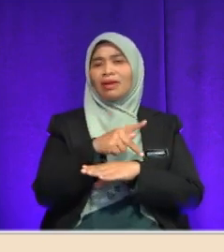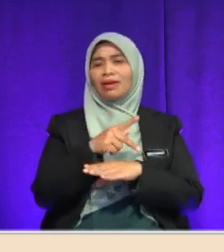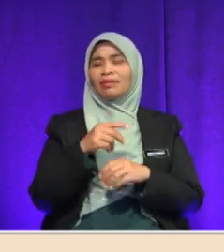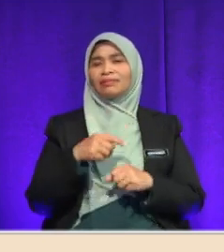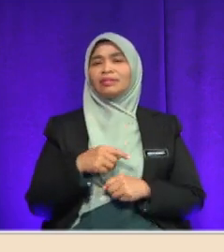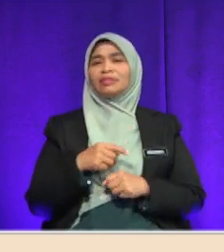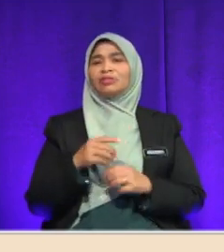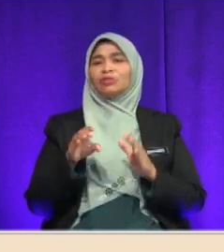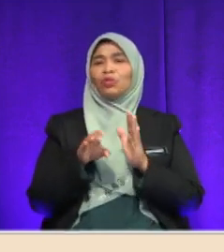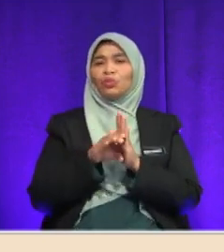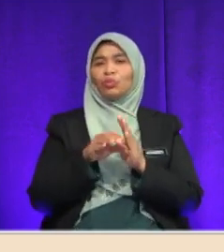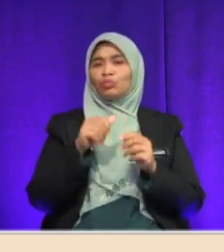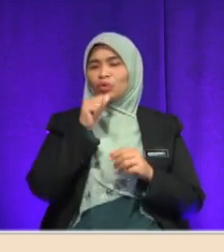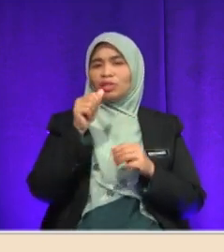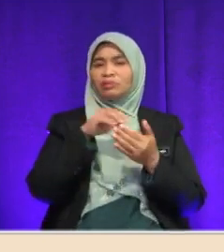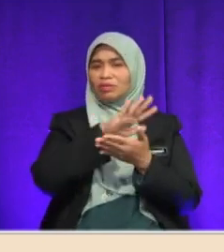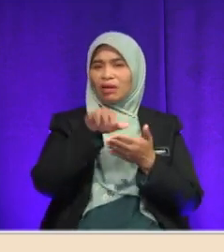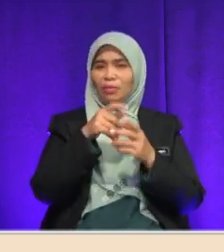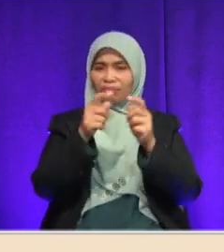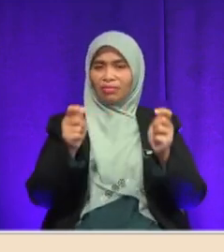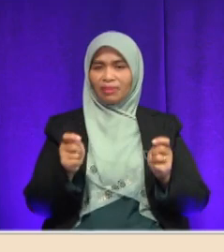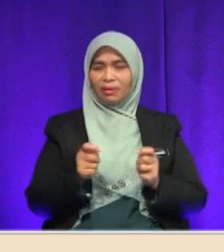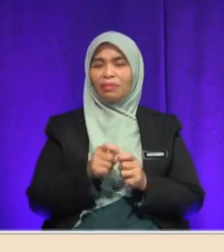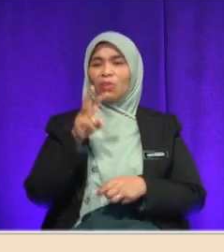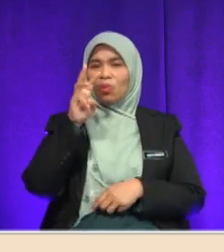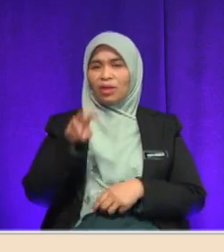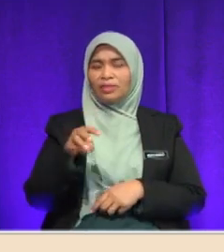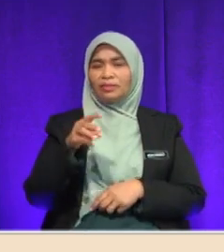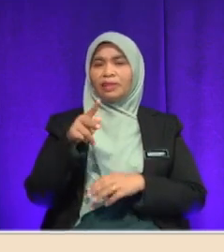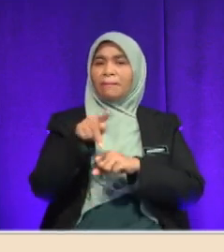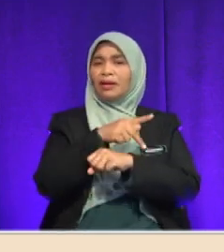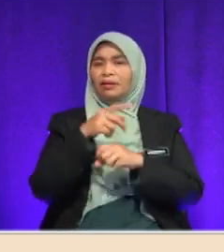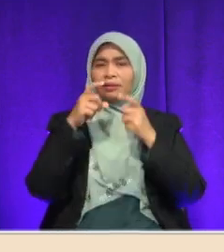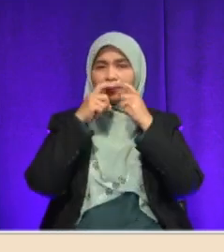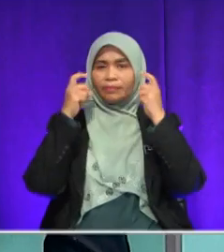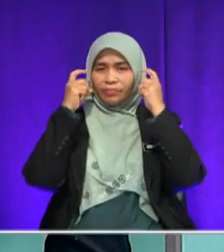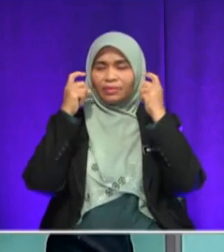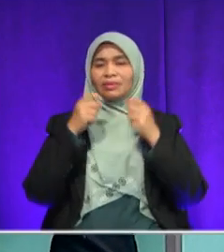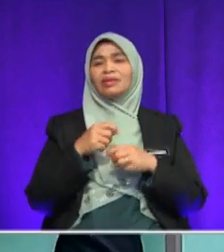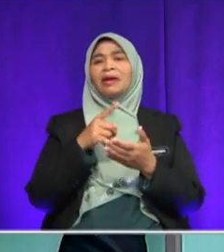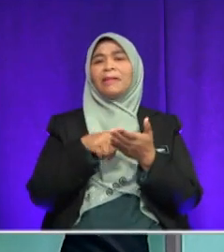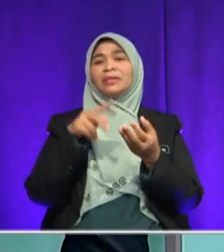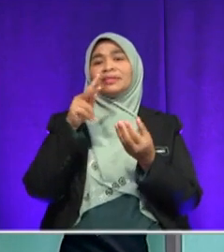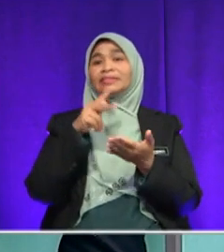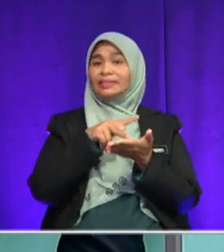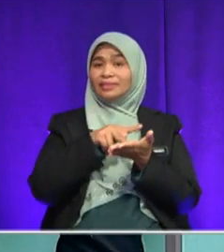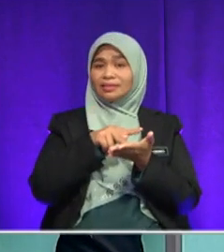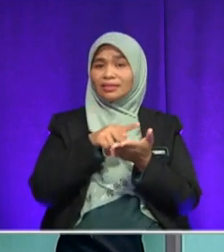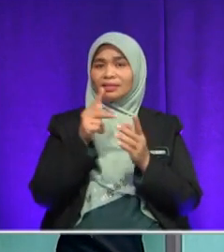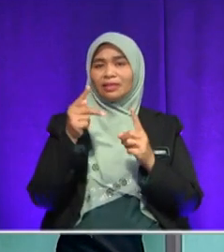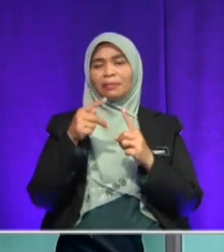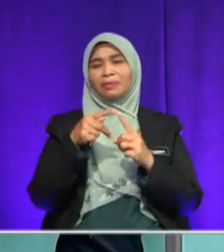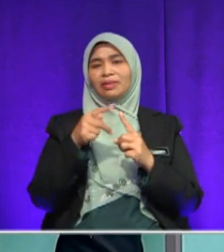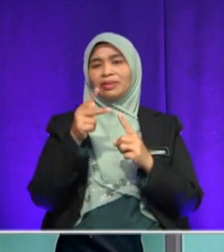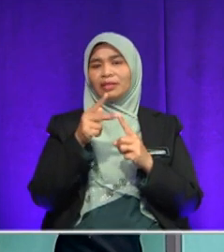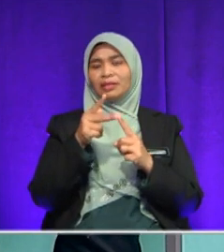dipermudahkan. So tidak semua tempat perlu kita pakai pelitup muka dan sebagainya. Apa kesan dia kepada permintaan ke atas pelitup